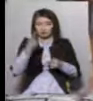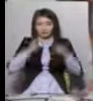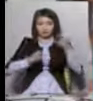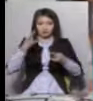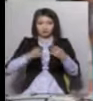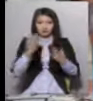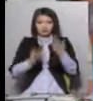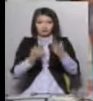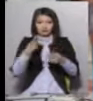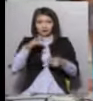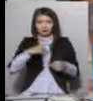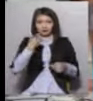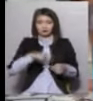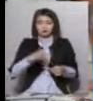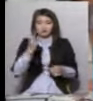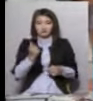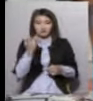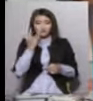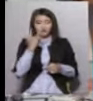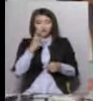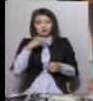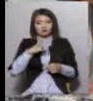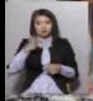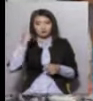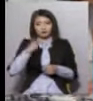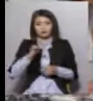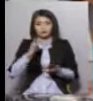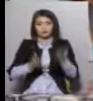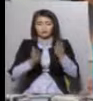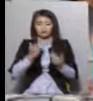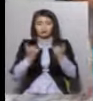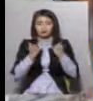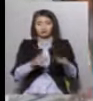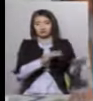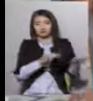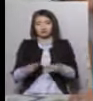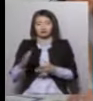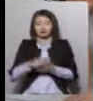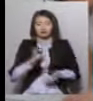нас. Теоретически мы это уже знаем, но сейчас мы это сделаем практически.